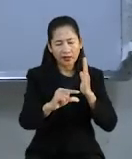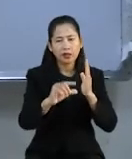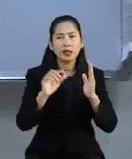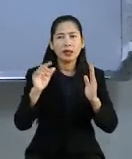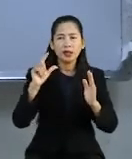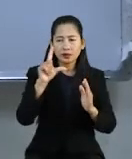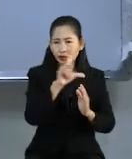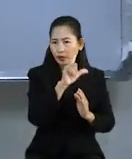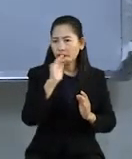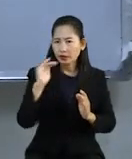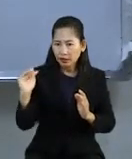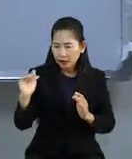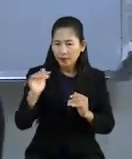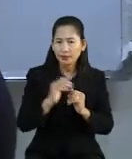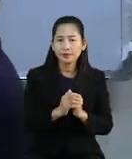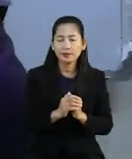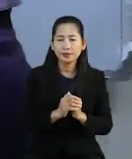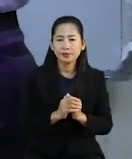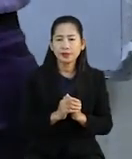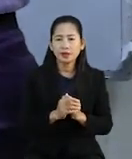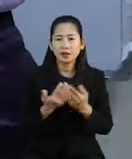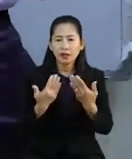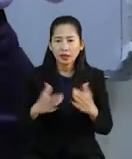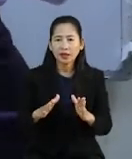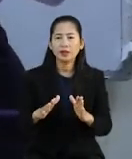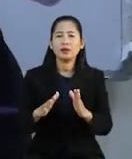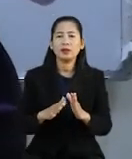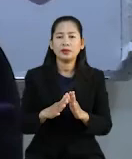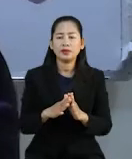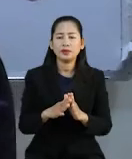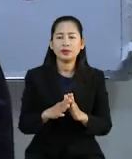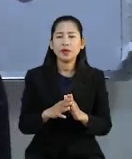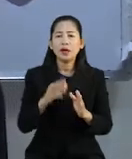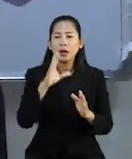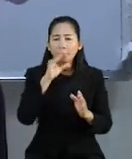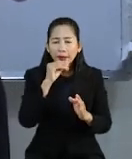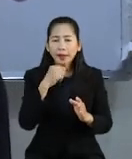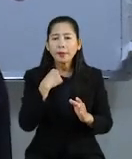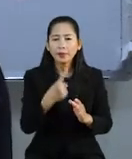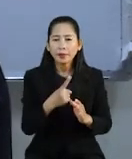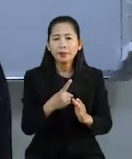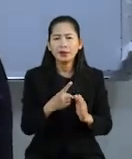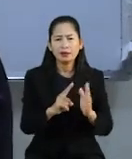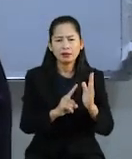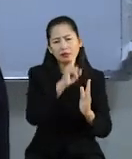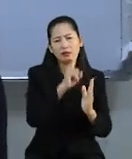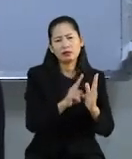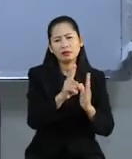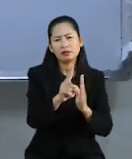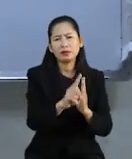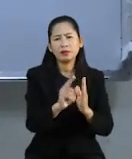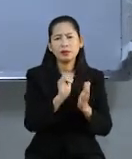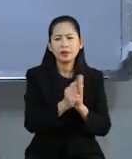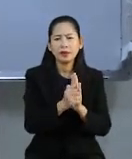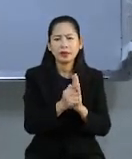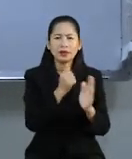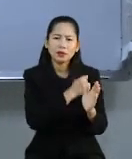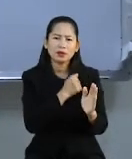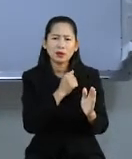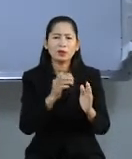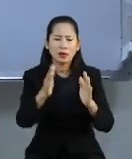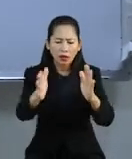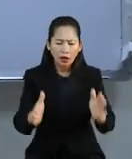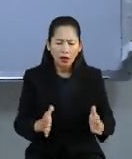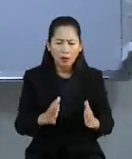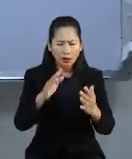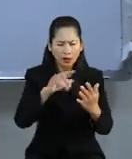anh khang nát làm chả hai cái nông ca nếu như ông pi tư tay mà giáng bộ mẹ sầm câu tha pe để con từ sông cái áo phẳng